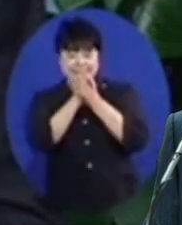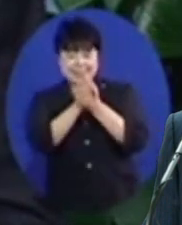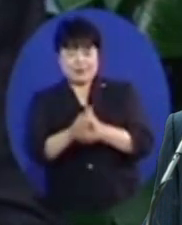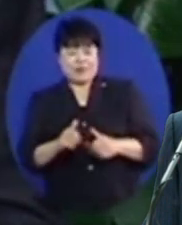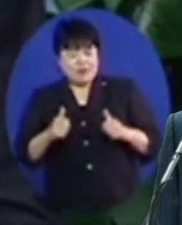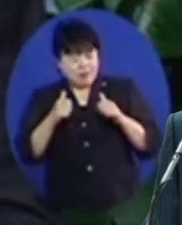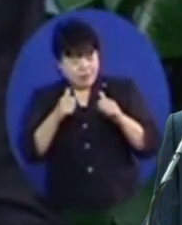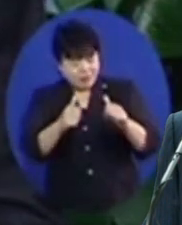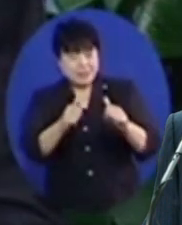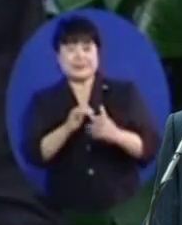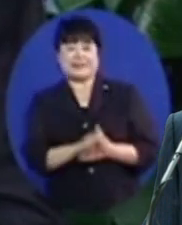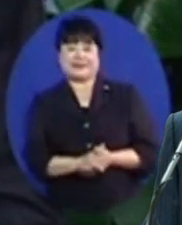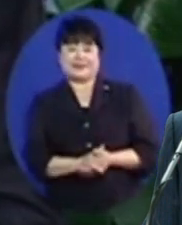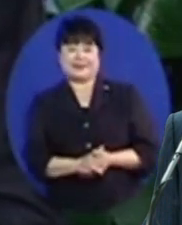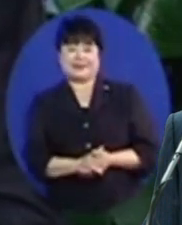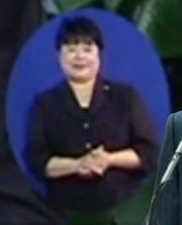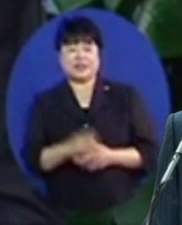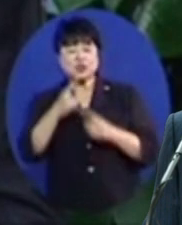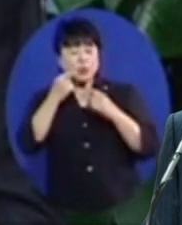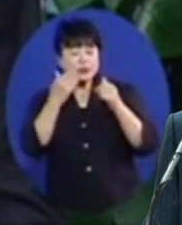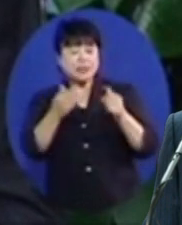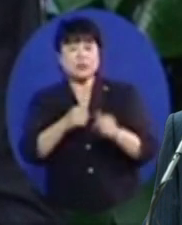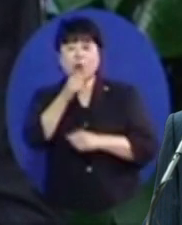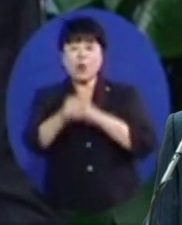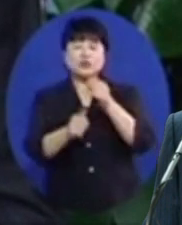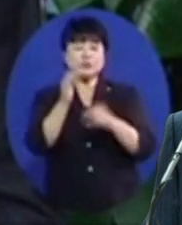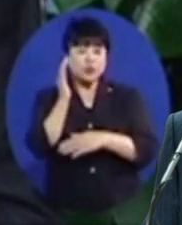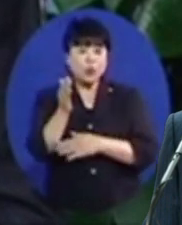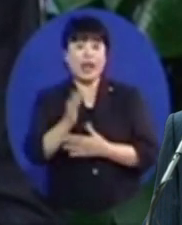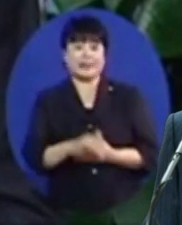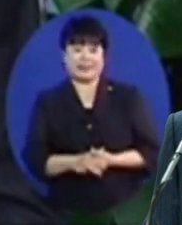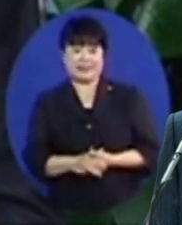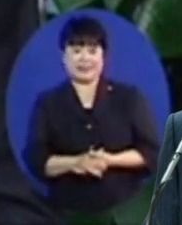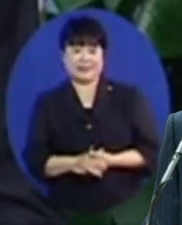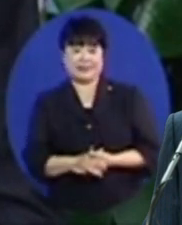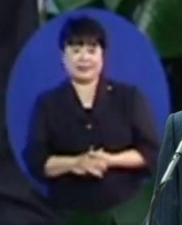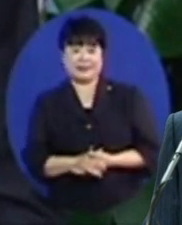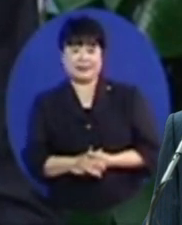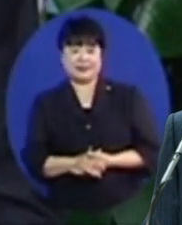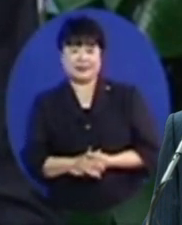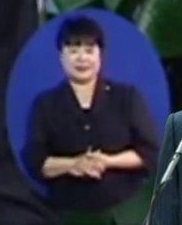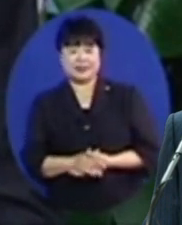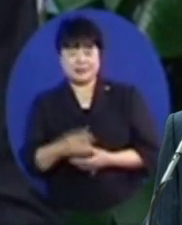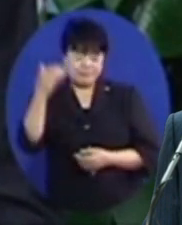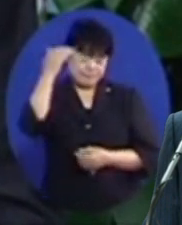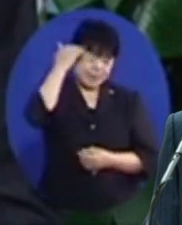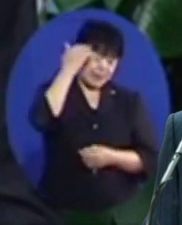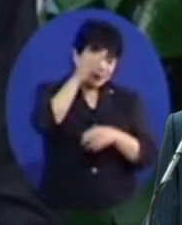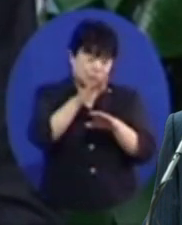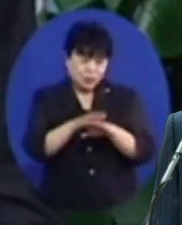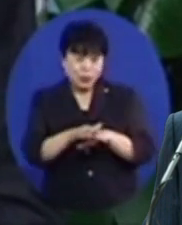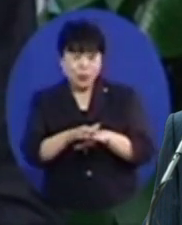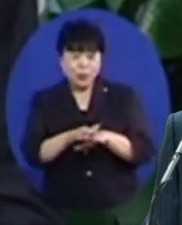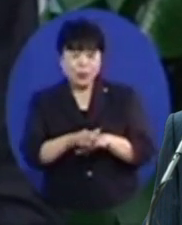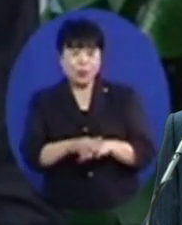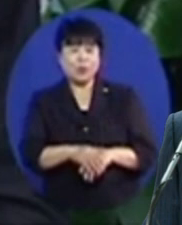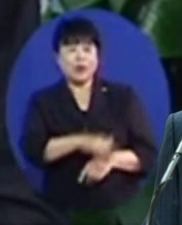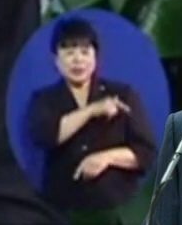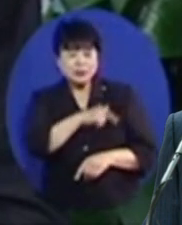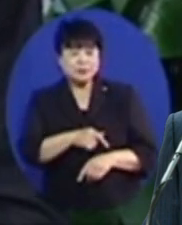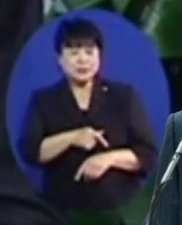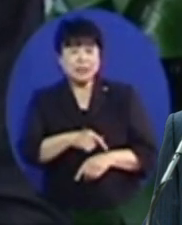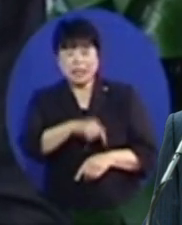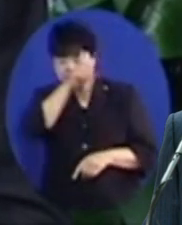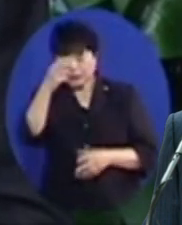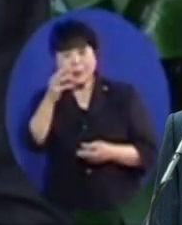돼요. 저도 50년 동안 목회하면서 나에게 가시노릇하는 성도들과 재직들이 많이